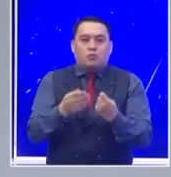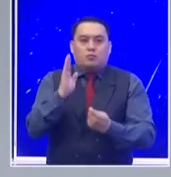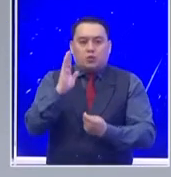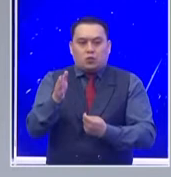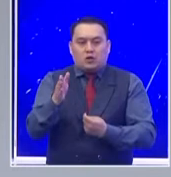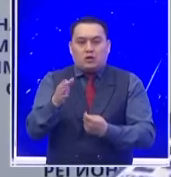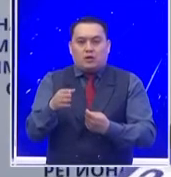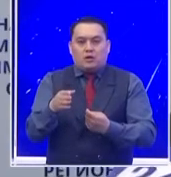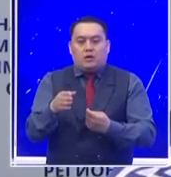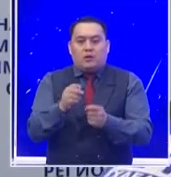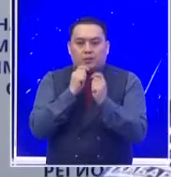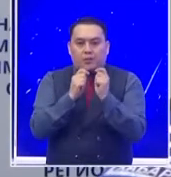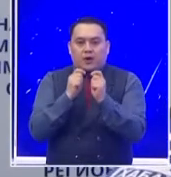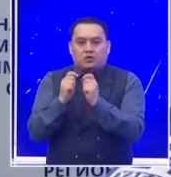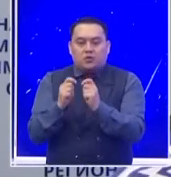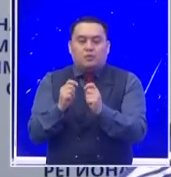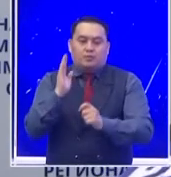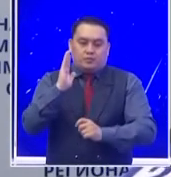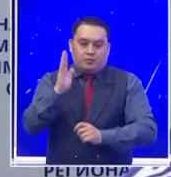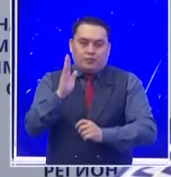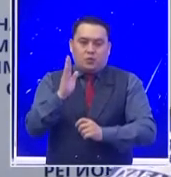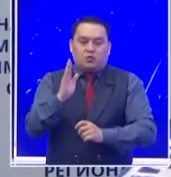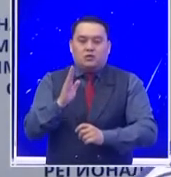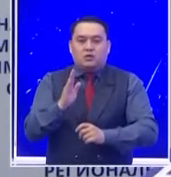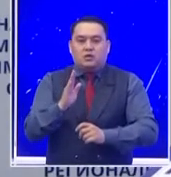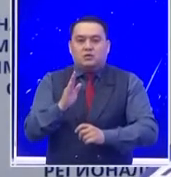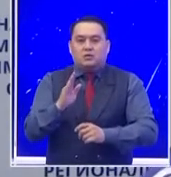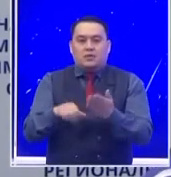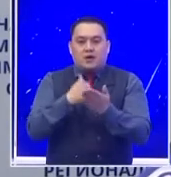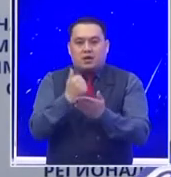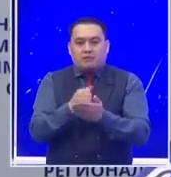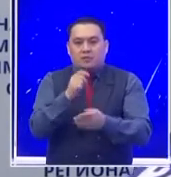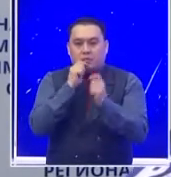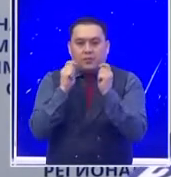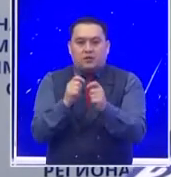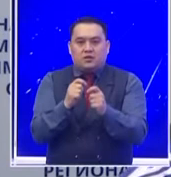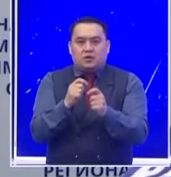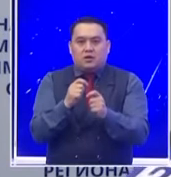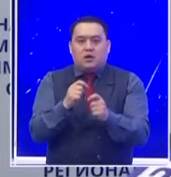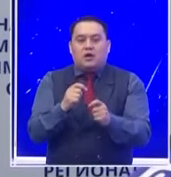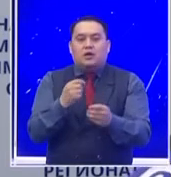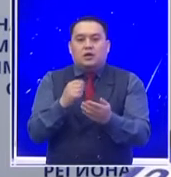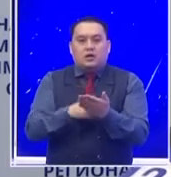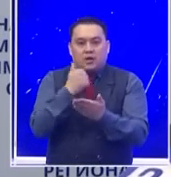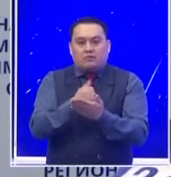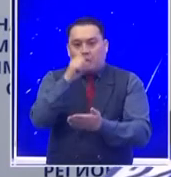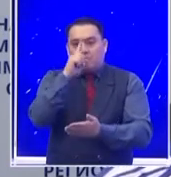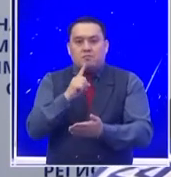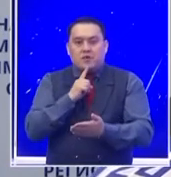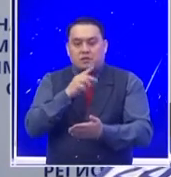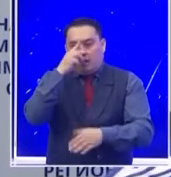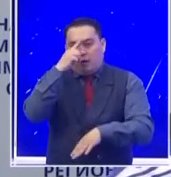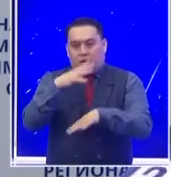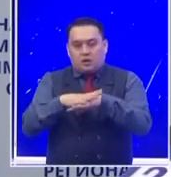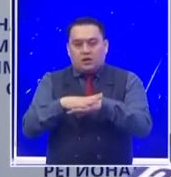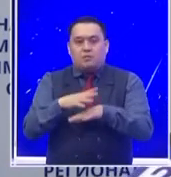поощрять призами и подарками и самый главный приз подарок это месячный оклад акима